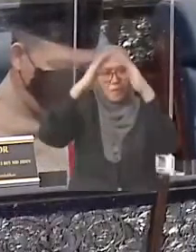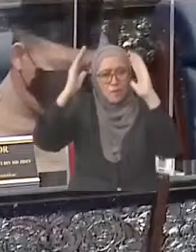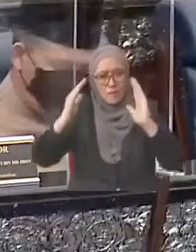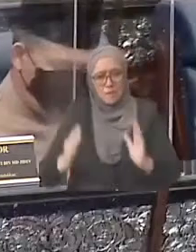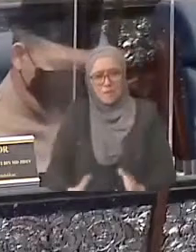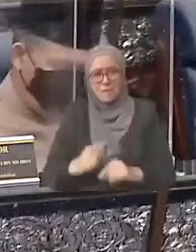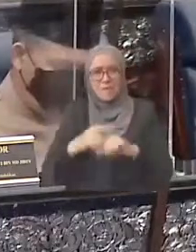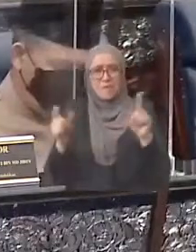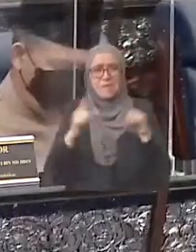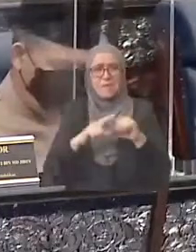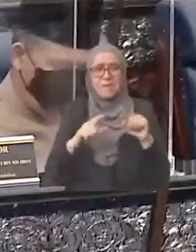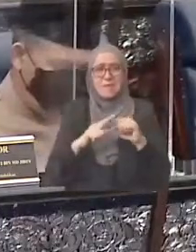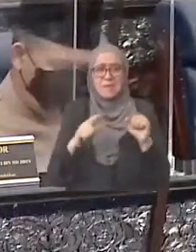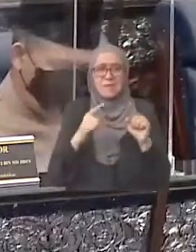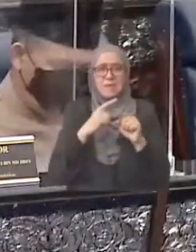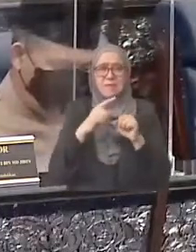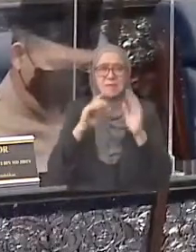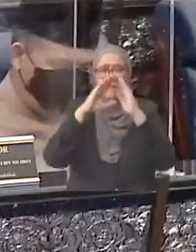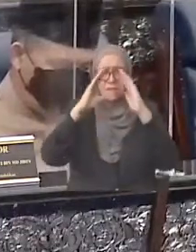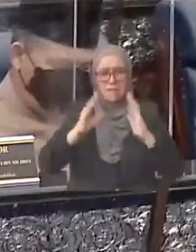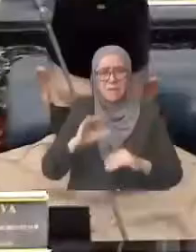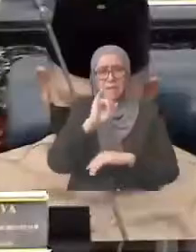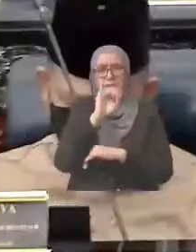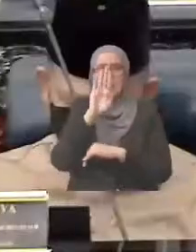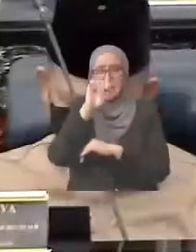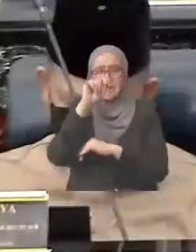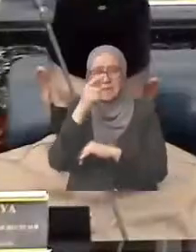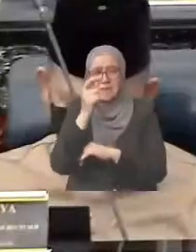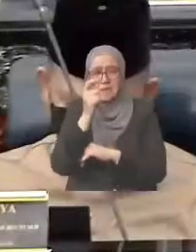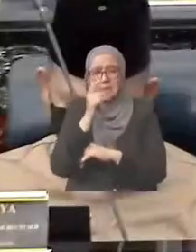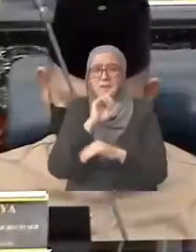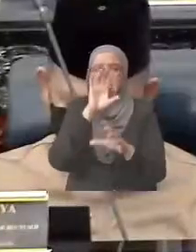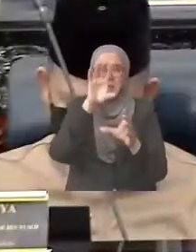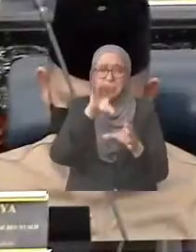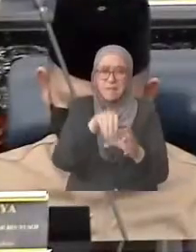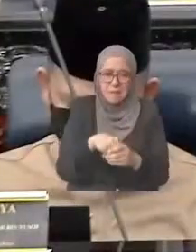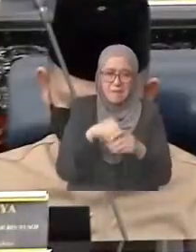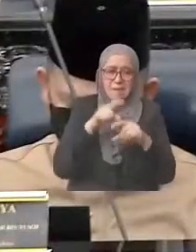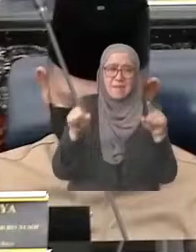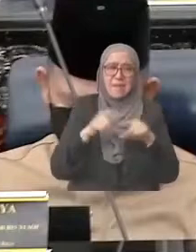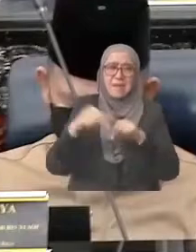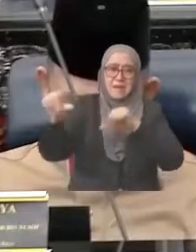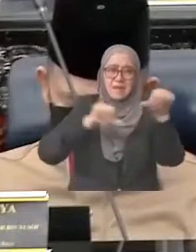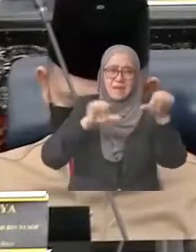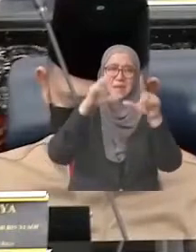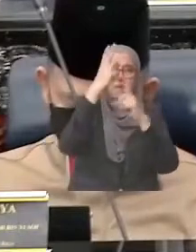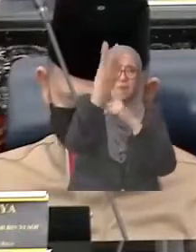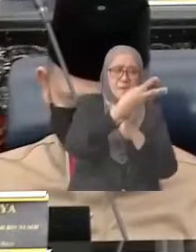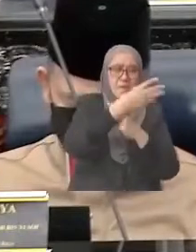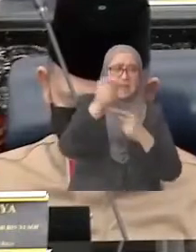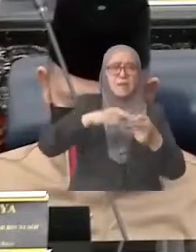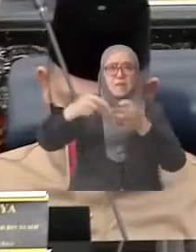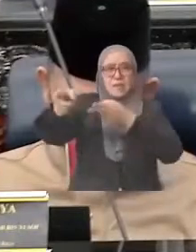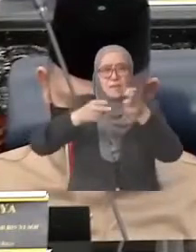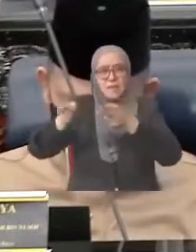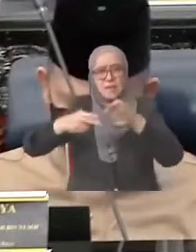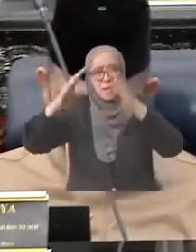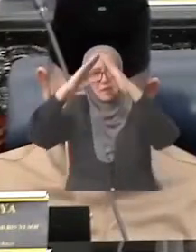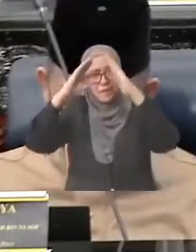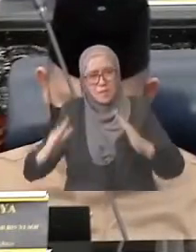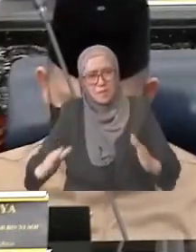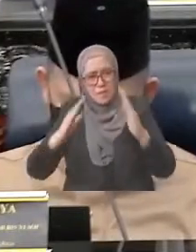peruntukan ini turut merangkumi pelaksanaan activity activity Community dengan kerjasama perusahaan rumah ibadat dan penduduk